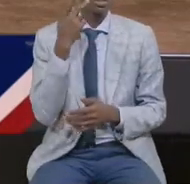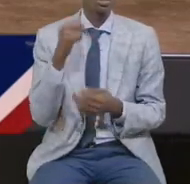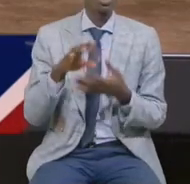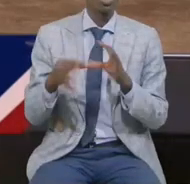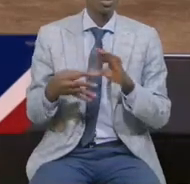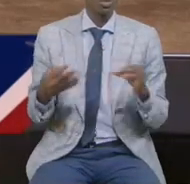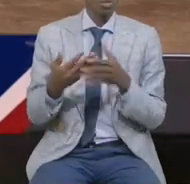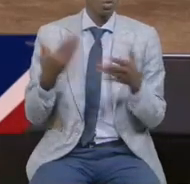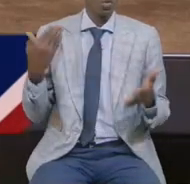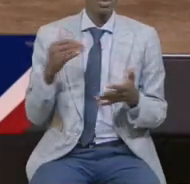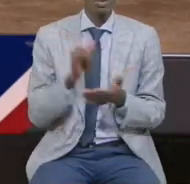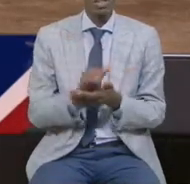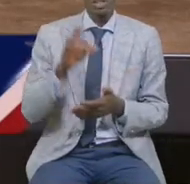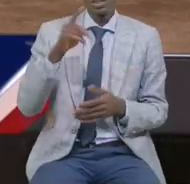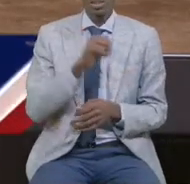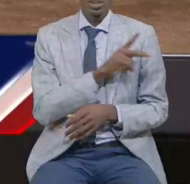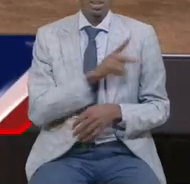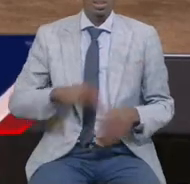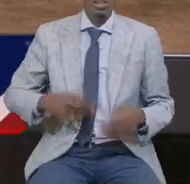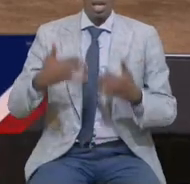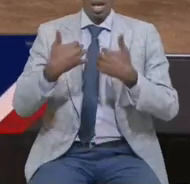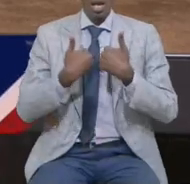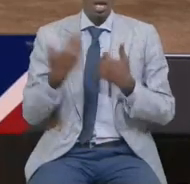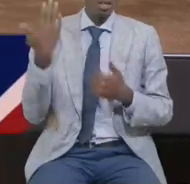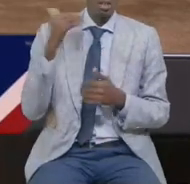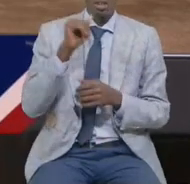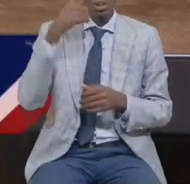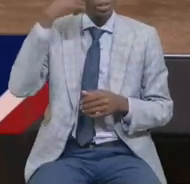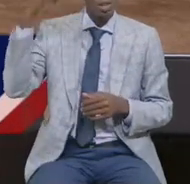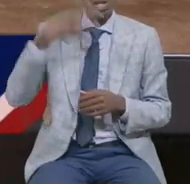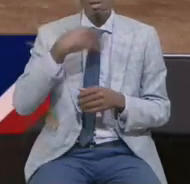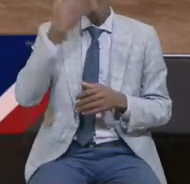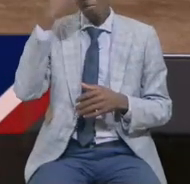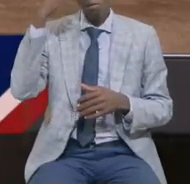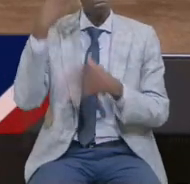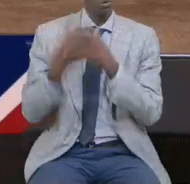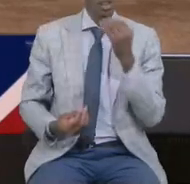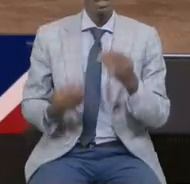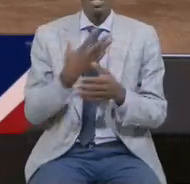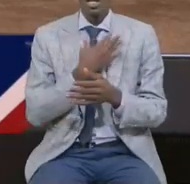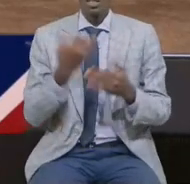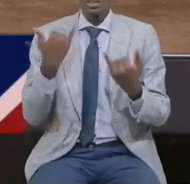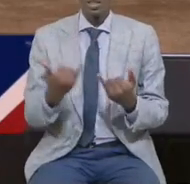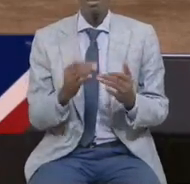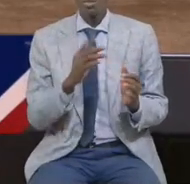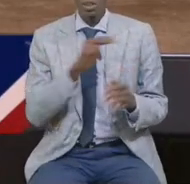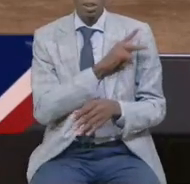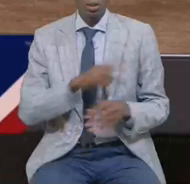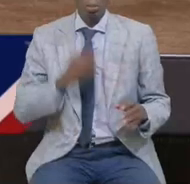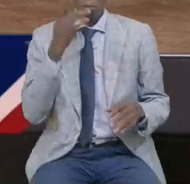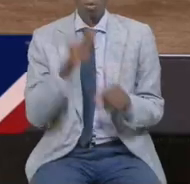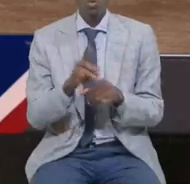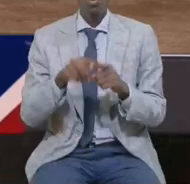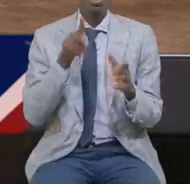avait un rêve qu'il a oublié et il menaçait de tuer tous ses anciens et les Chaldéens, les